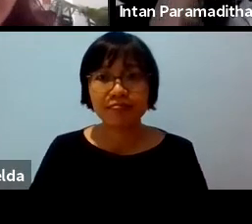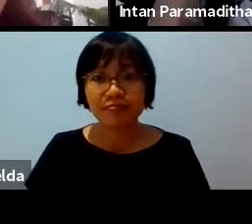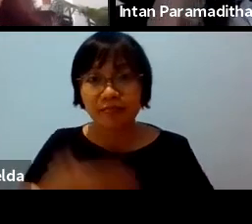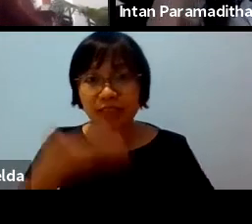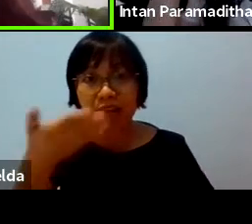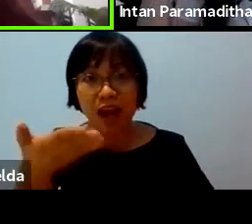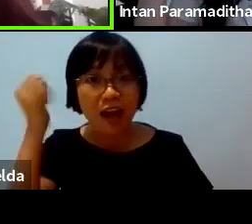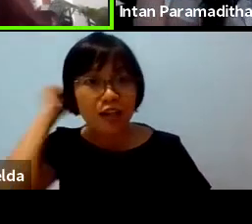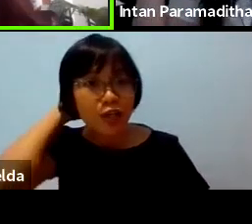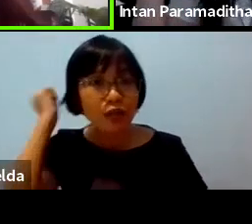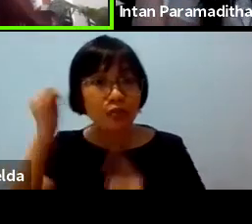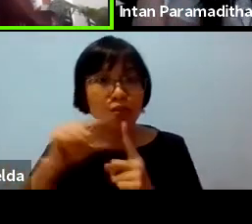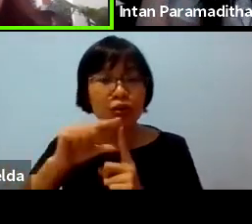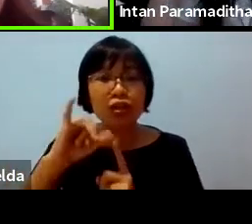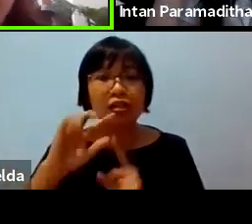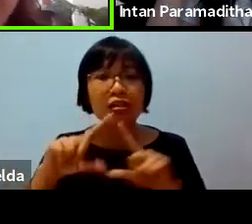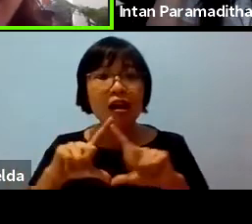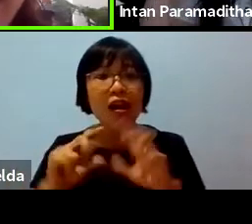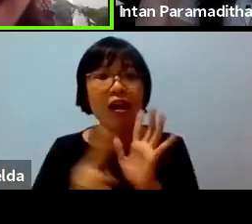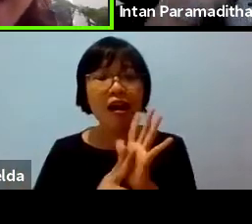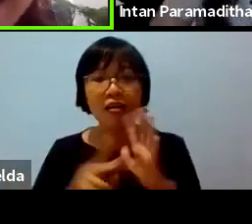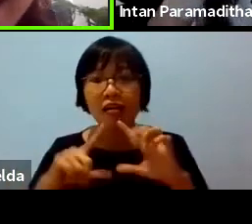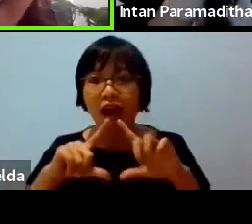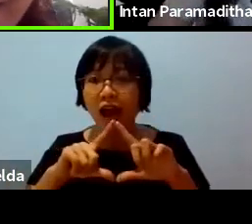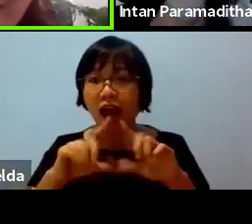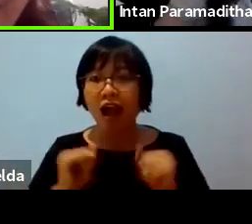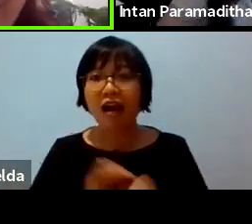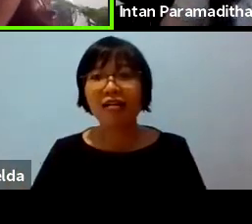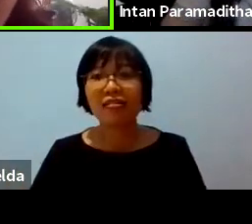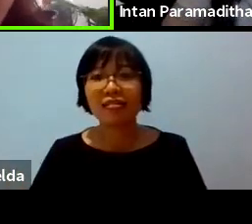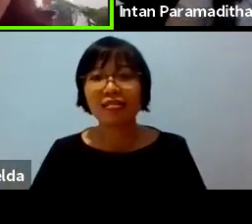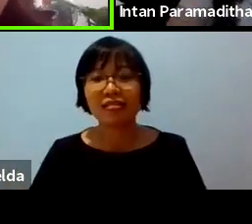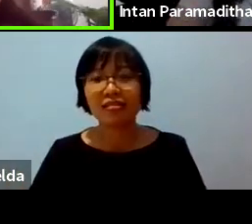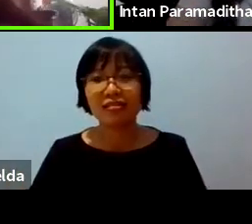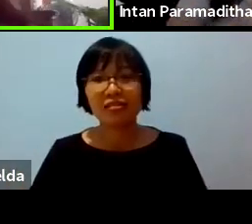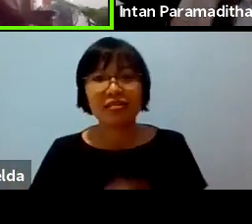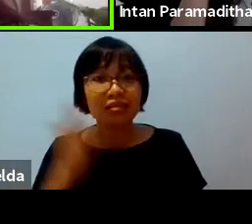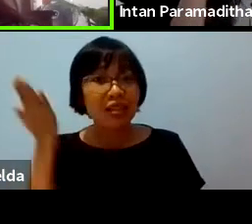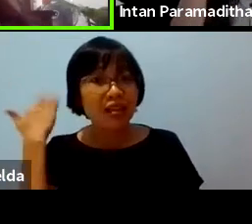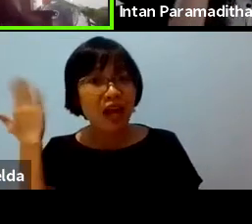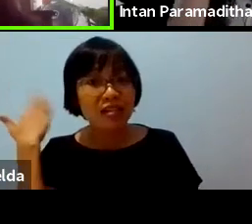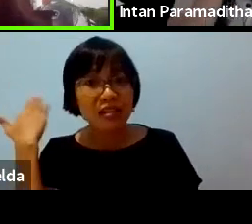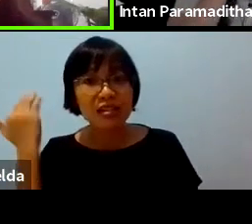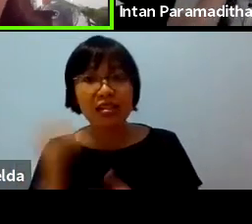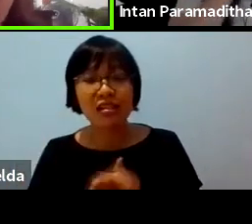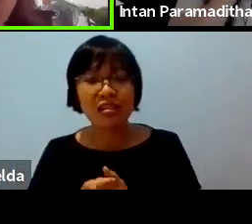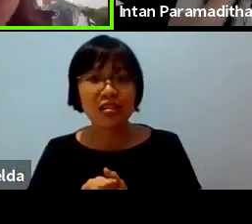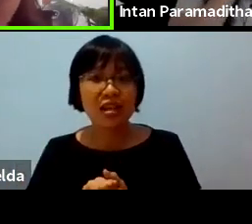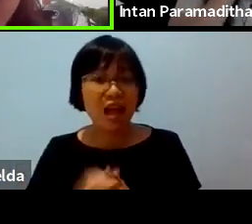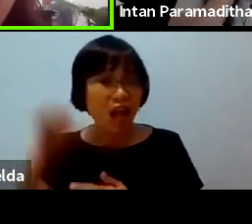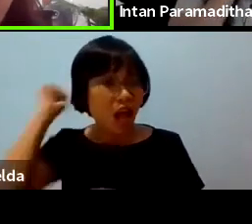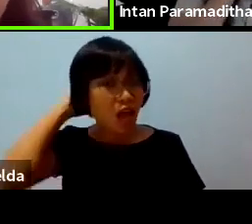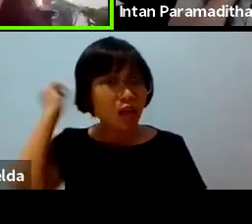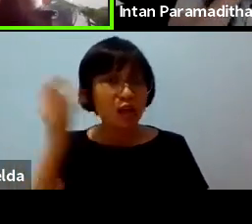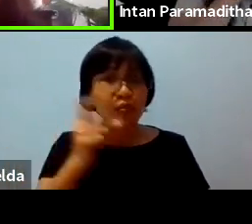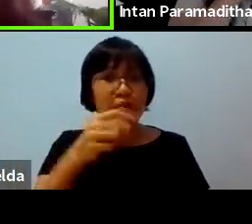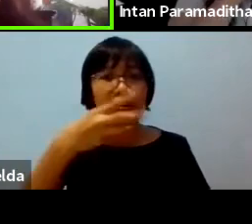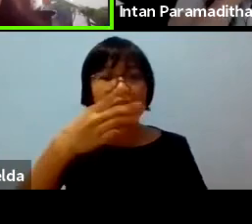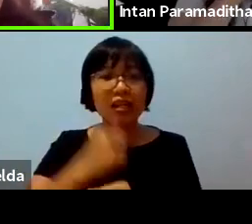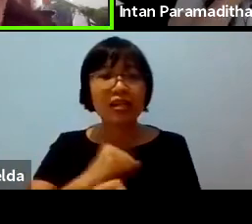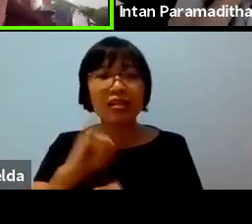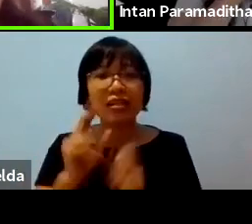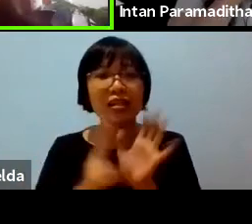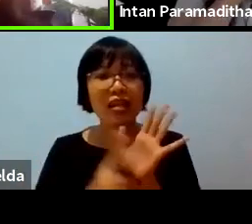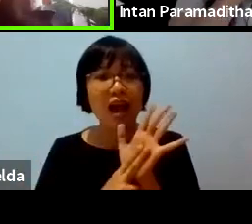Juga bukan ini ya, bukan role model yang baik ya untuk apa namanya, untuk berkomentar sebenarnya